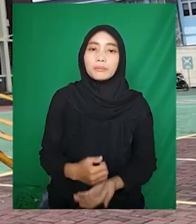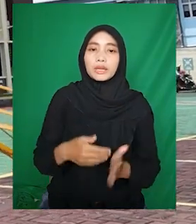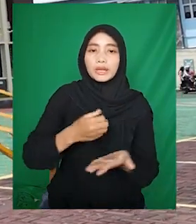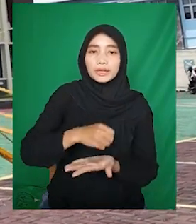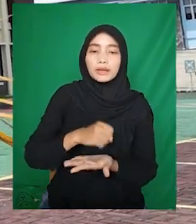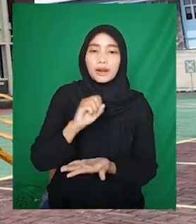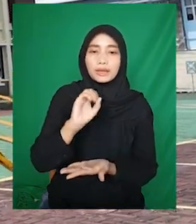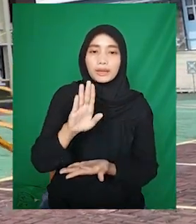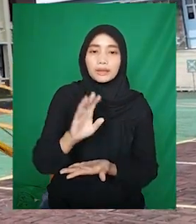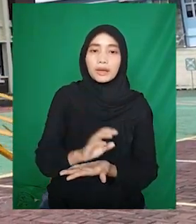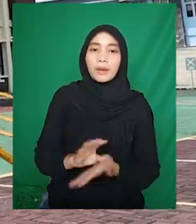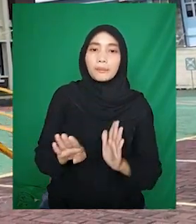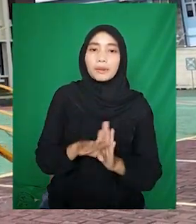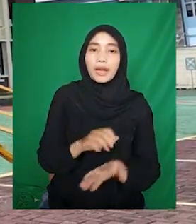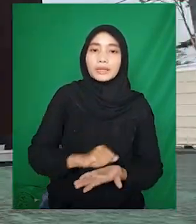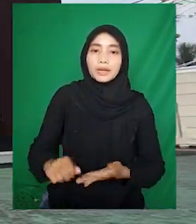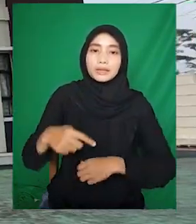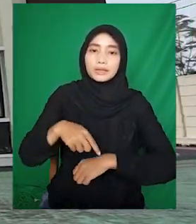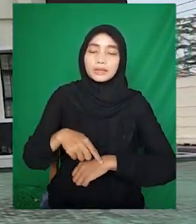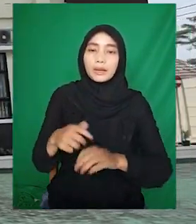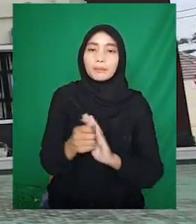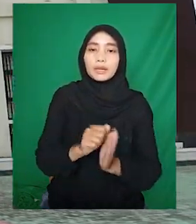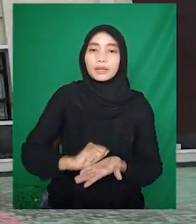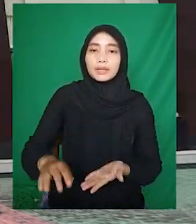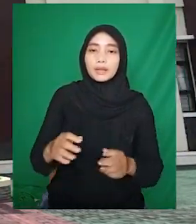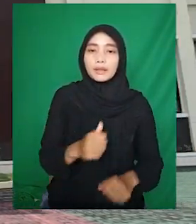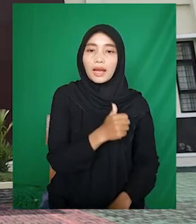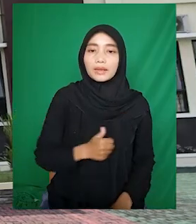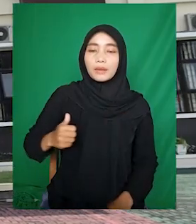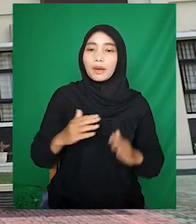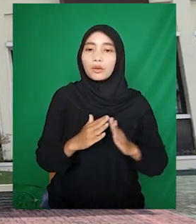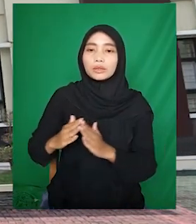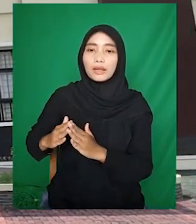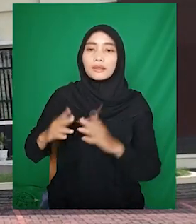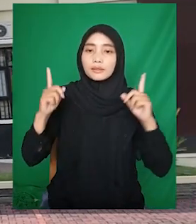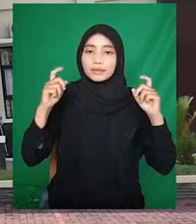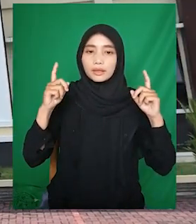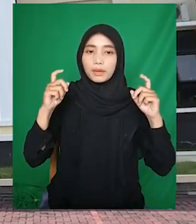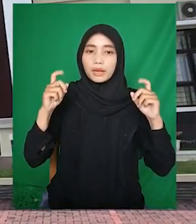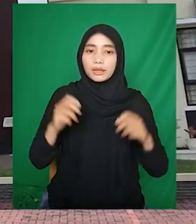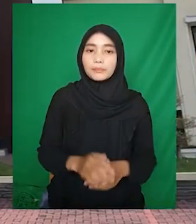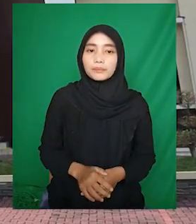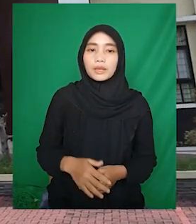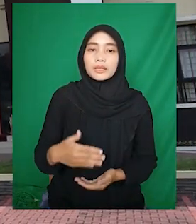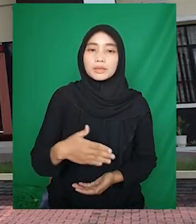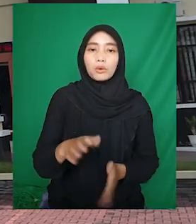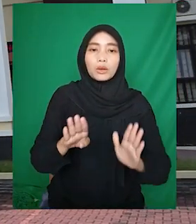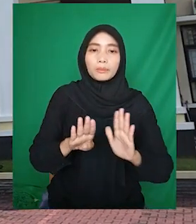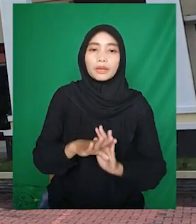Demikian informasi mengenai layanan peradilan di Pengadilan Agama Kota Tasikmalaya.